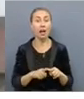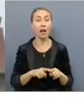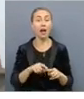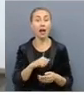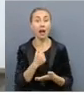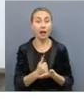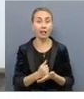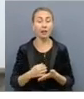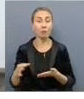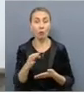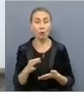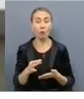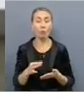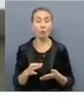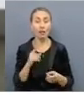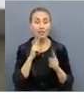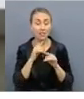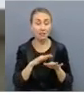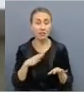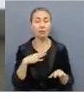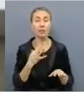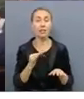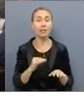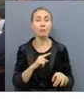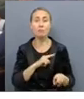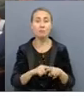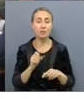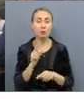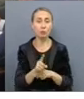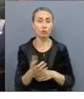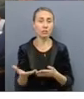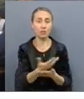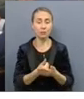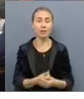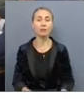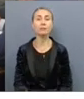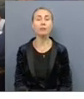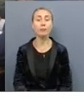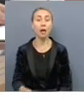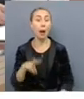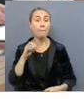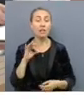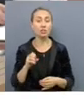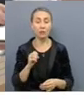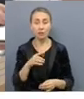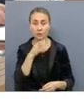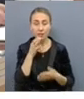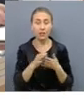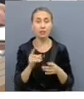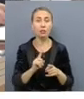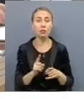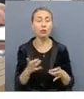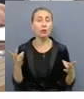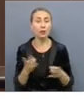провел совещание и поручил управлению сельского хозяйства ускорить уборочную кампанию. Эрмек Маржапаев отметил необходимость использовать